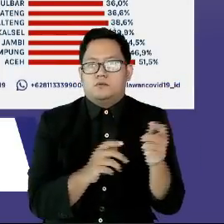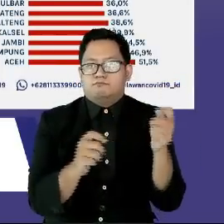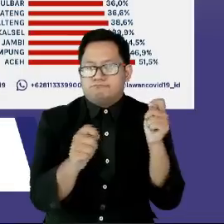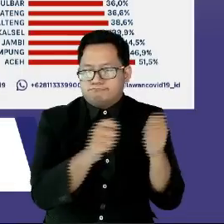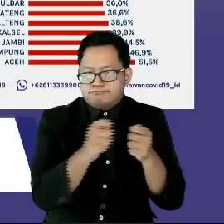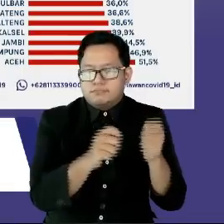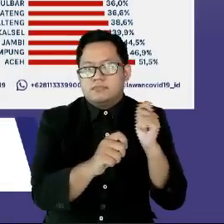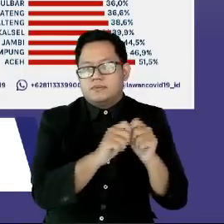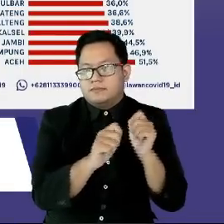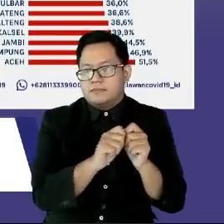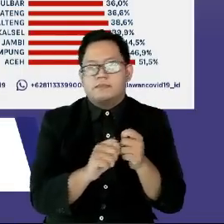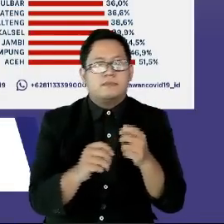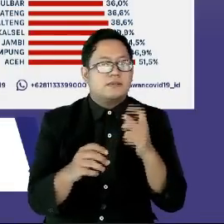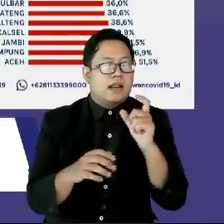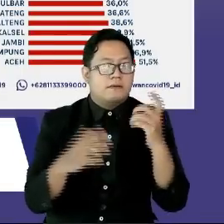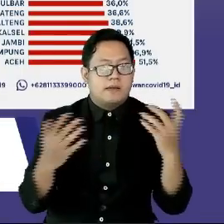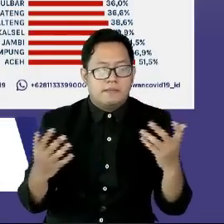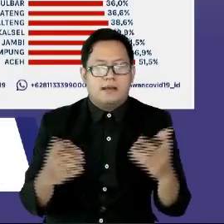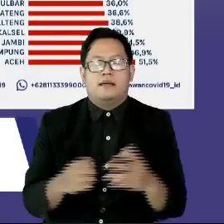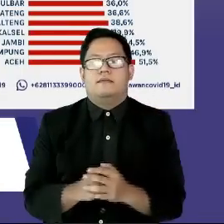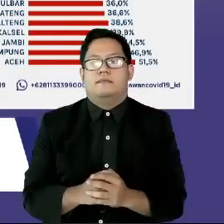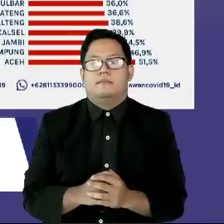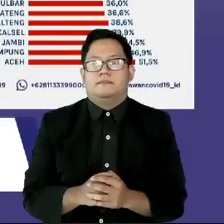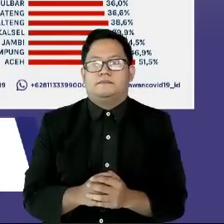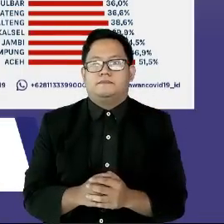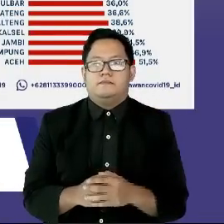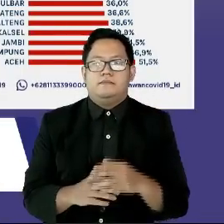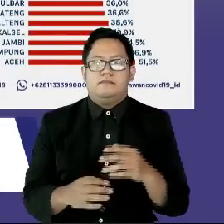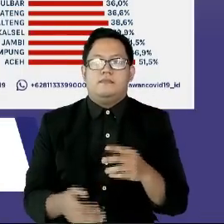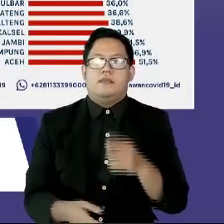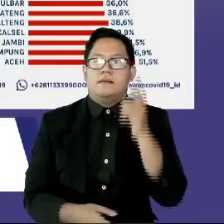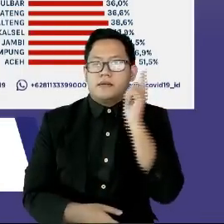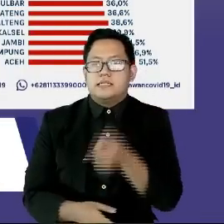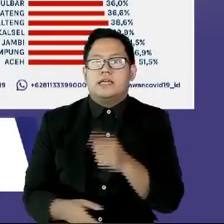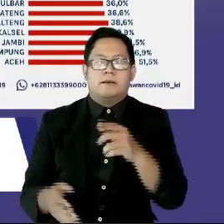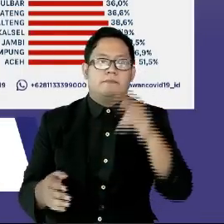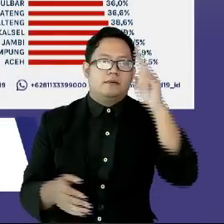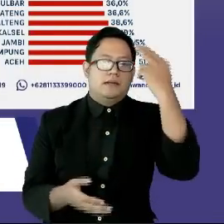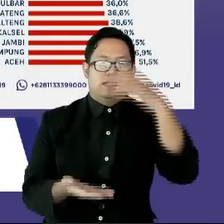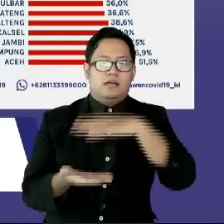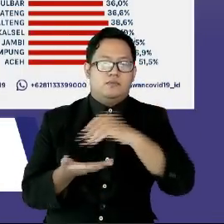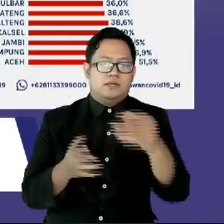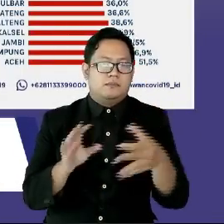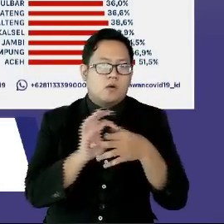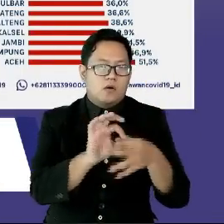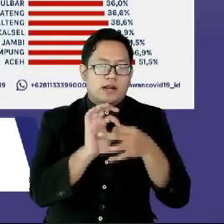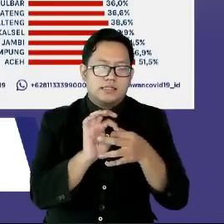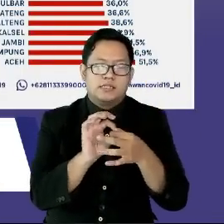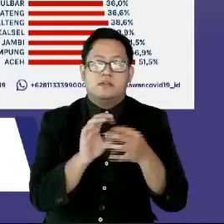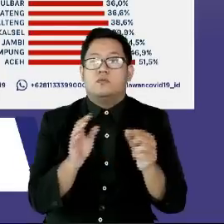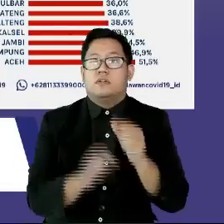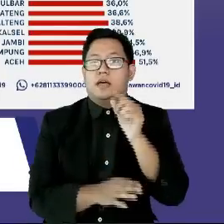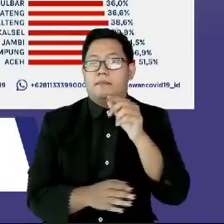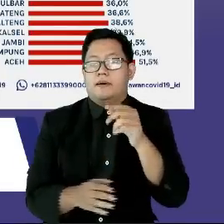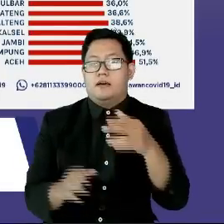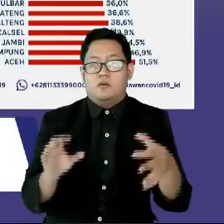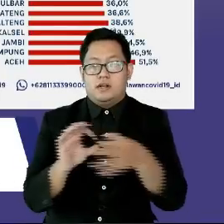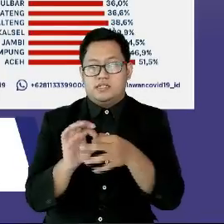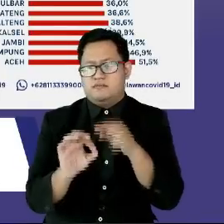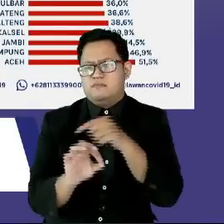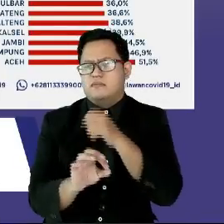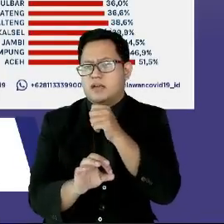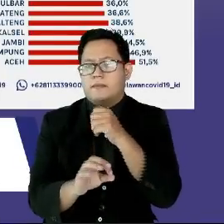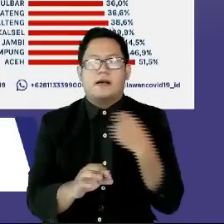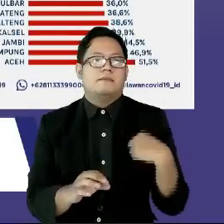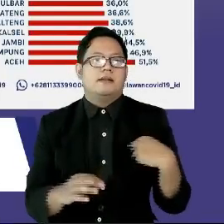ini, yaitu memastikan koordinasi dengan pemerintah pusat, terutama Kementerian Kesehatan, terkait